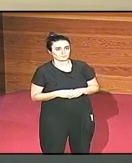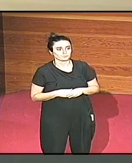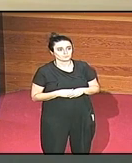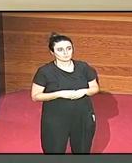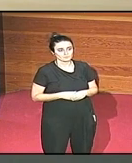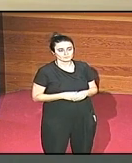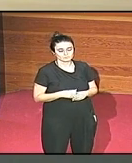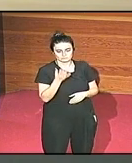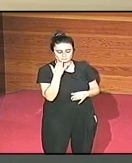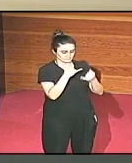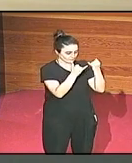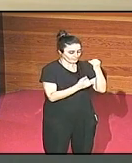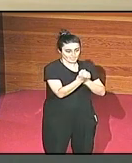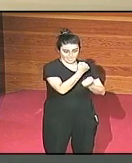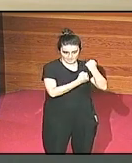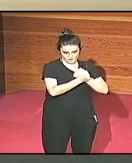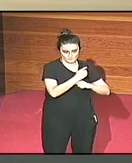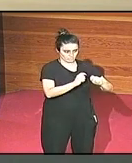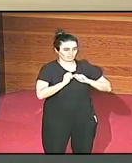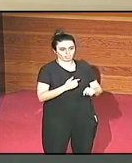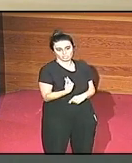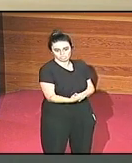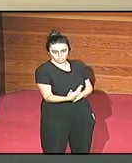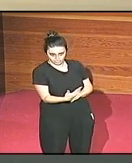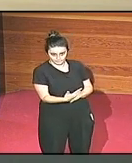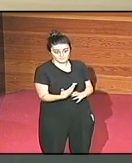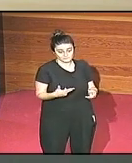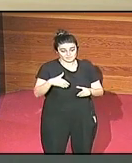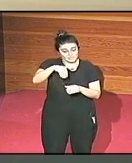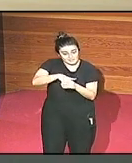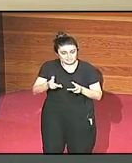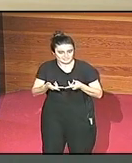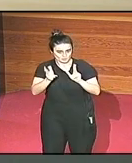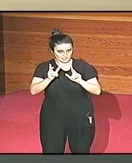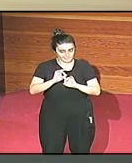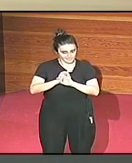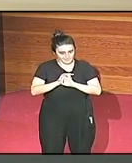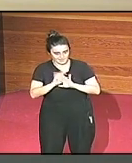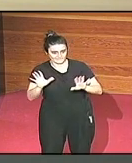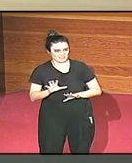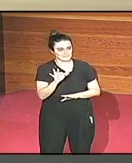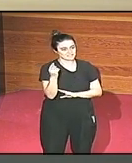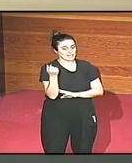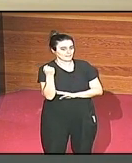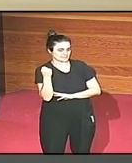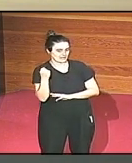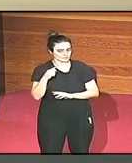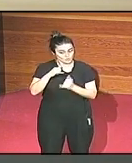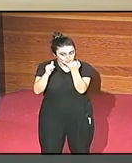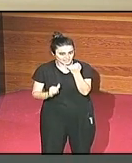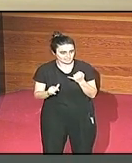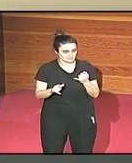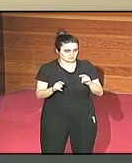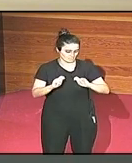krisi ekonomikoak prekarietatea dakarren bezala, demokrazia liberalen eta kapitalismoaren krisiak baita ere kazetaritzaren